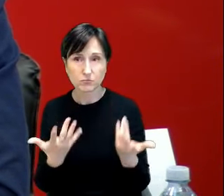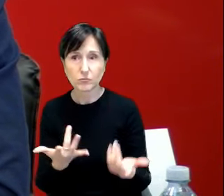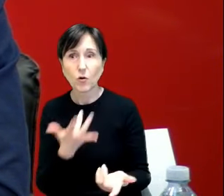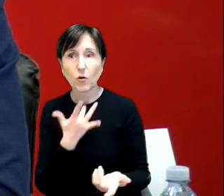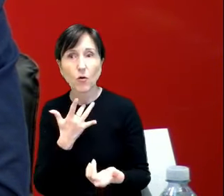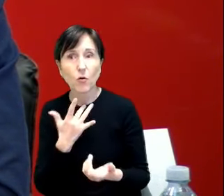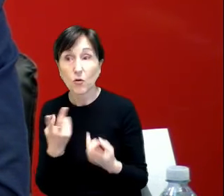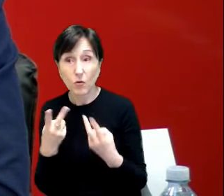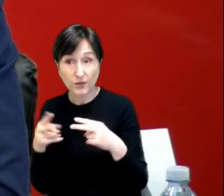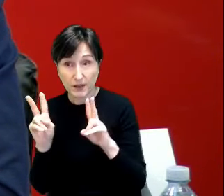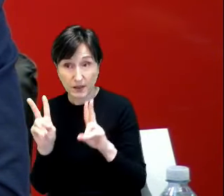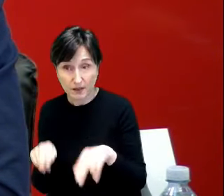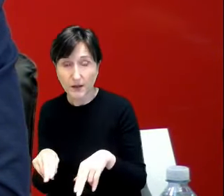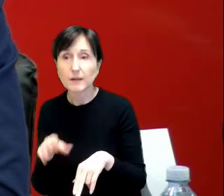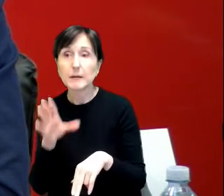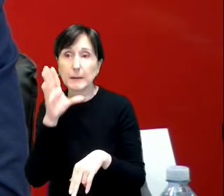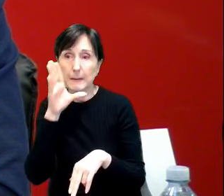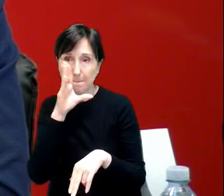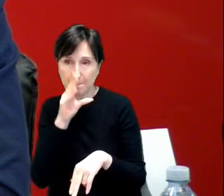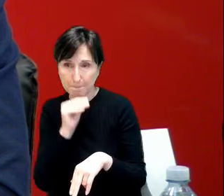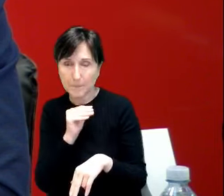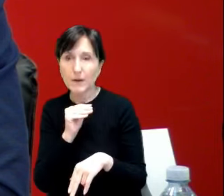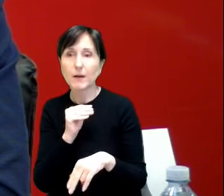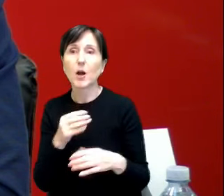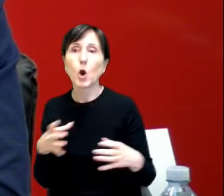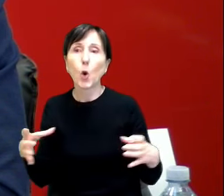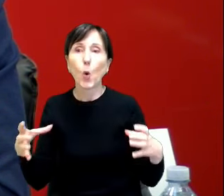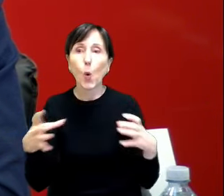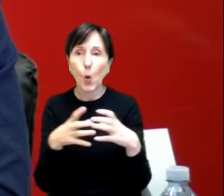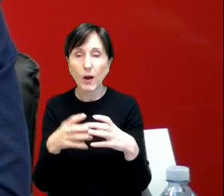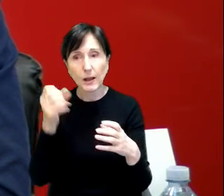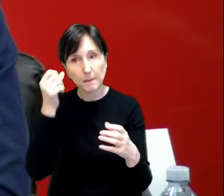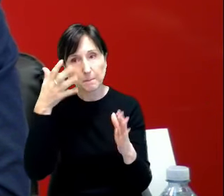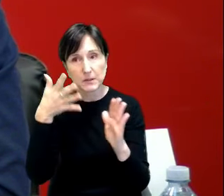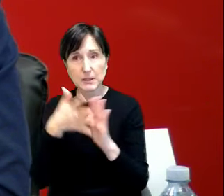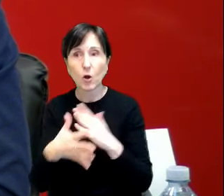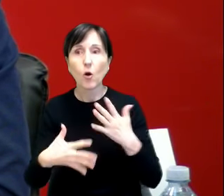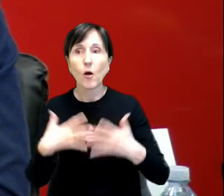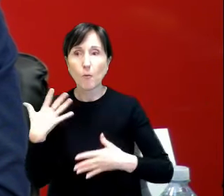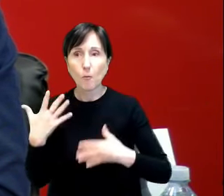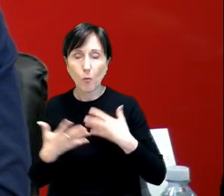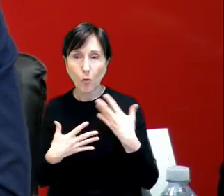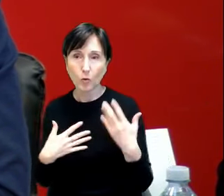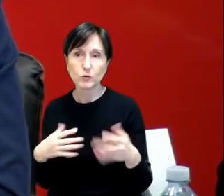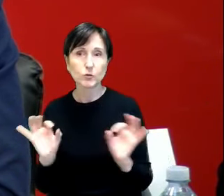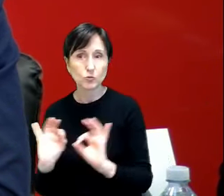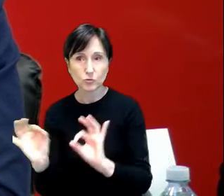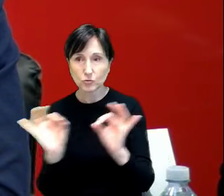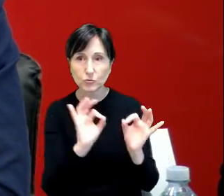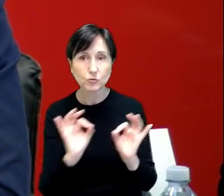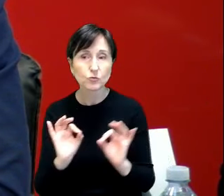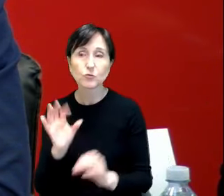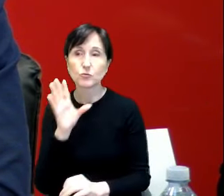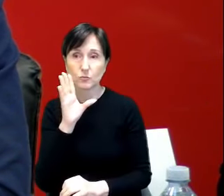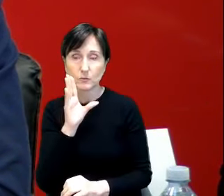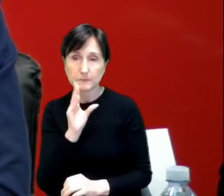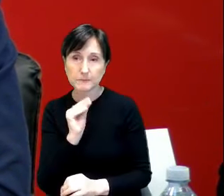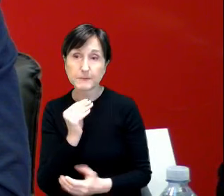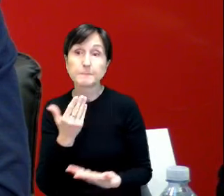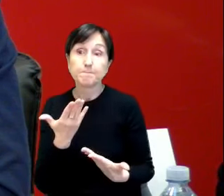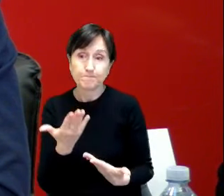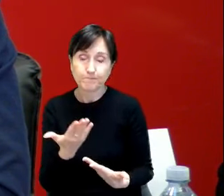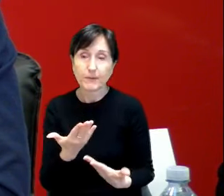tą visą psichoemocinį būvį galėtų ženkliai pagerinti tai stebim